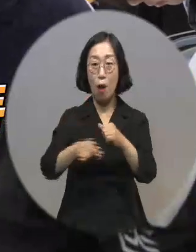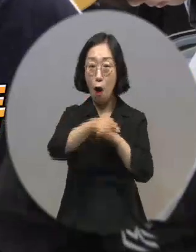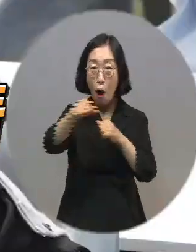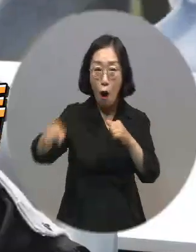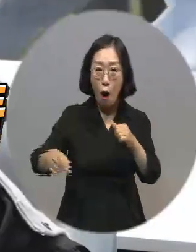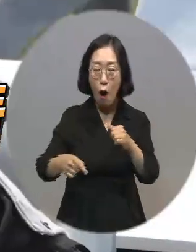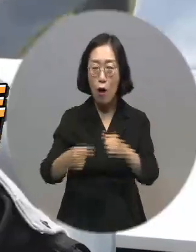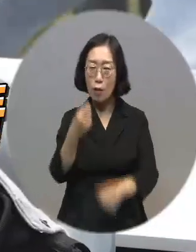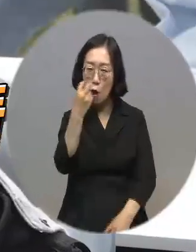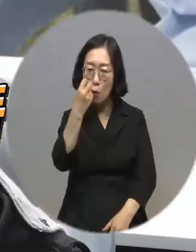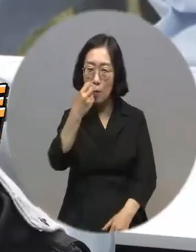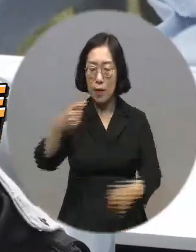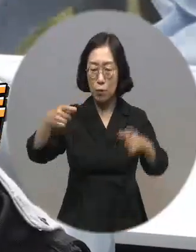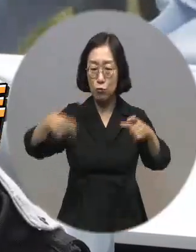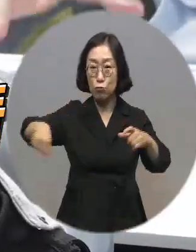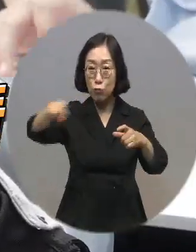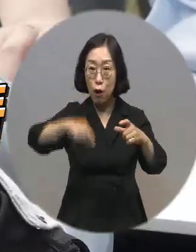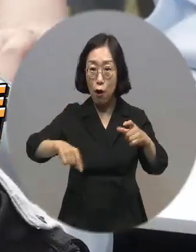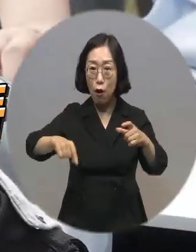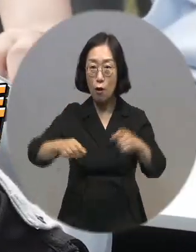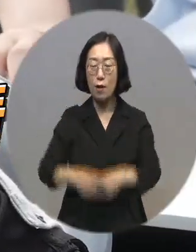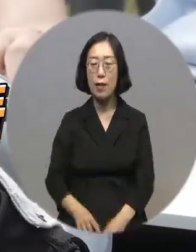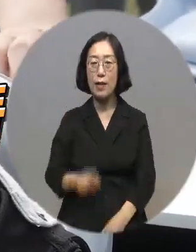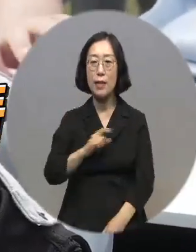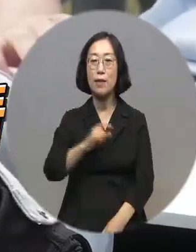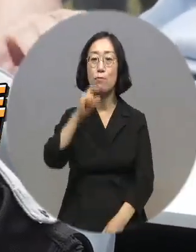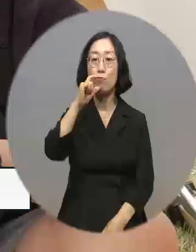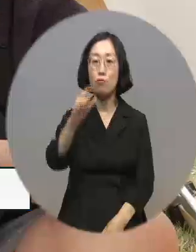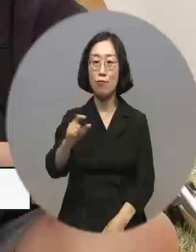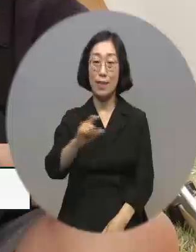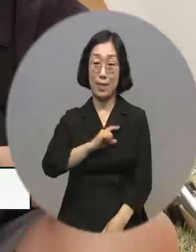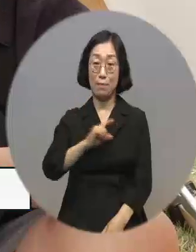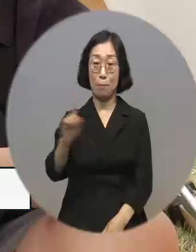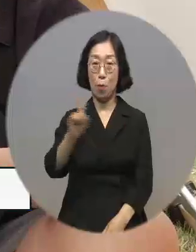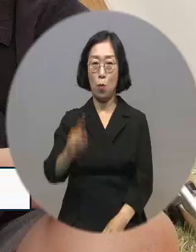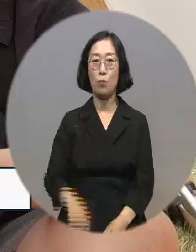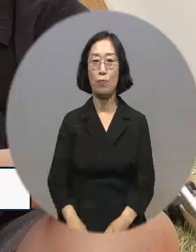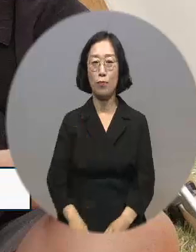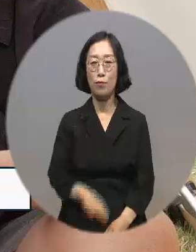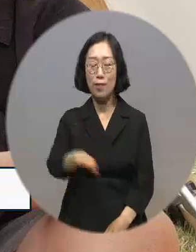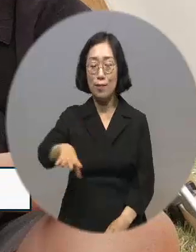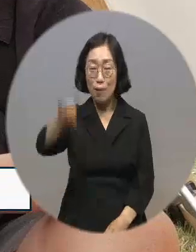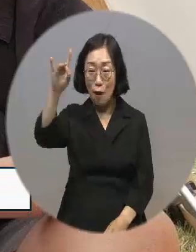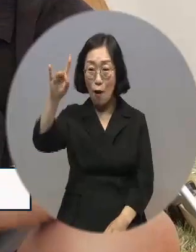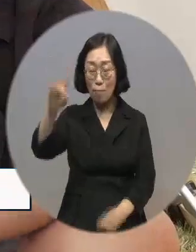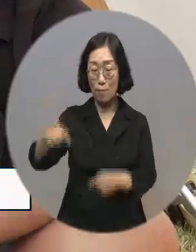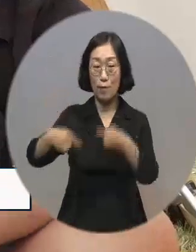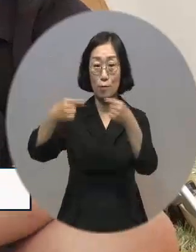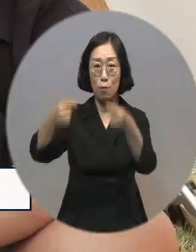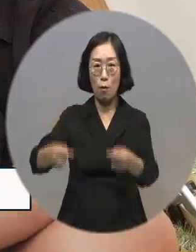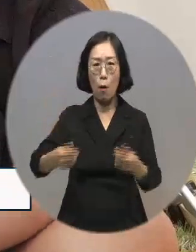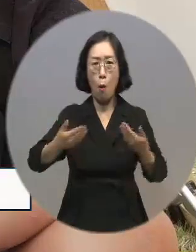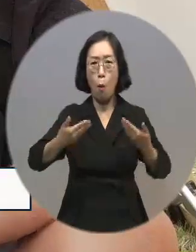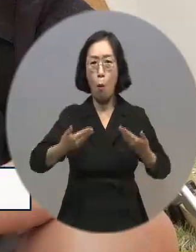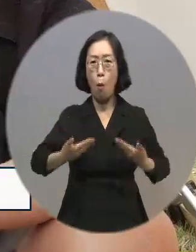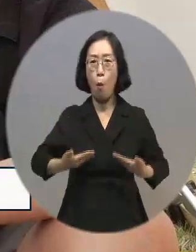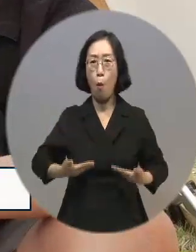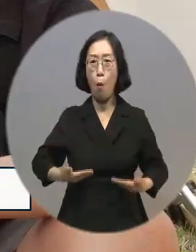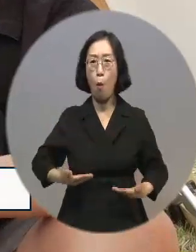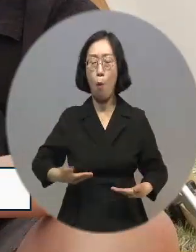공동 경비구역을 대중적으로 일컫는 말이다. 저희는 그냥 처음 들어오자마자 너무 고요하고